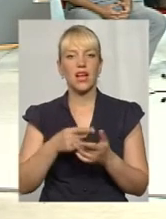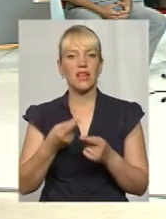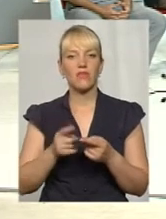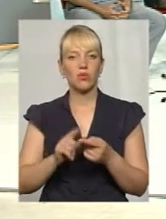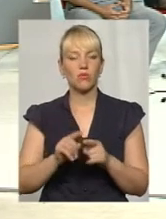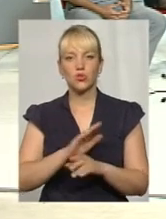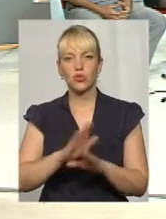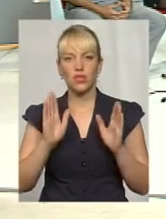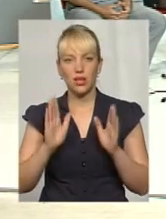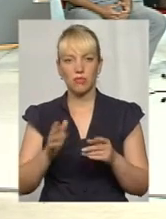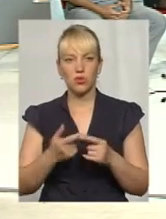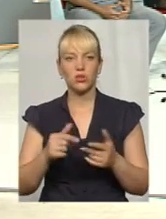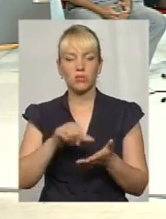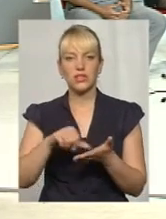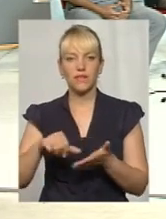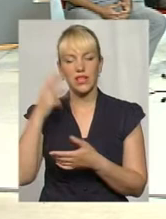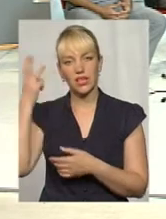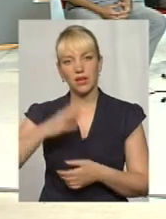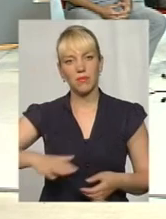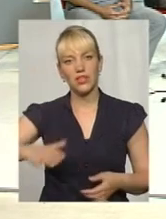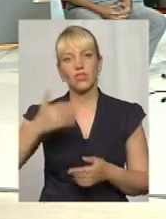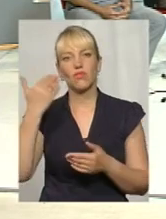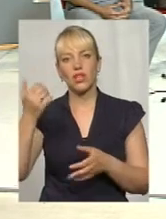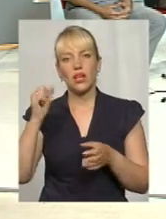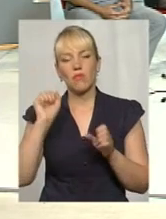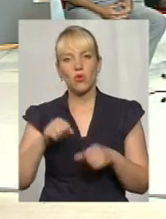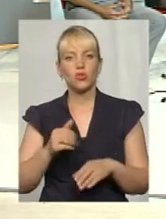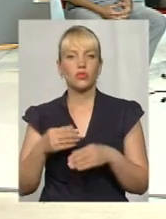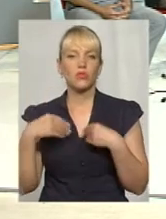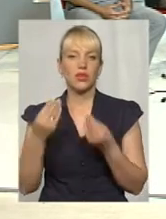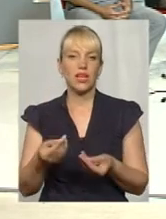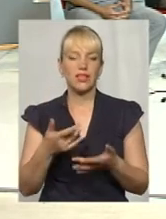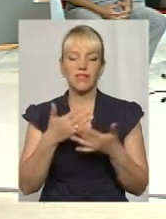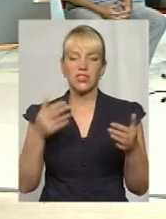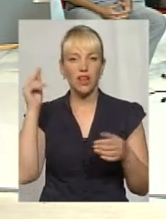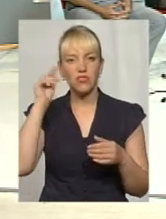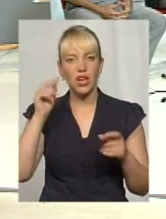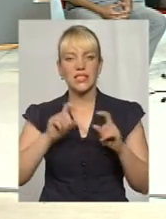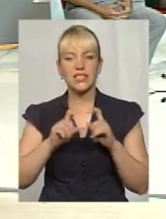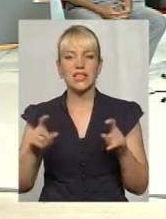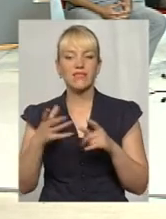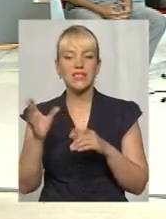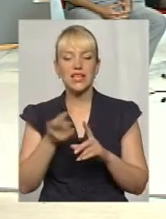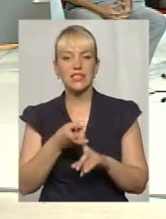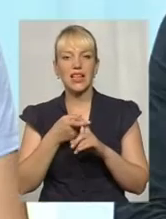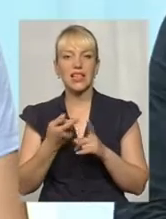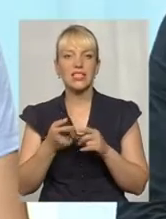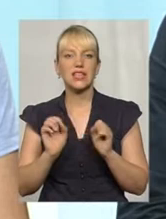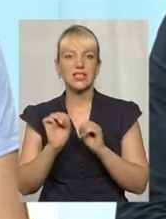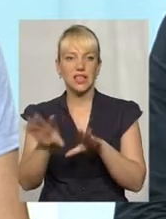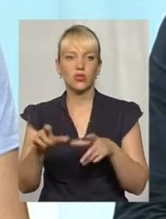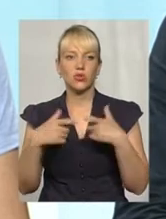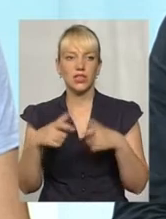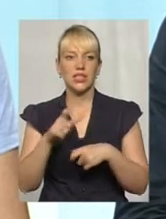представники Хмельницької області чи Хмельниччини, оскільки вони можуть подати в різні навчальні заклади, і все залежить від того, як вони здадуть цей іспит по технології